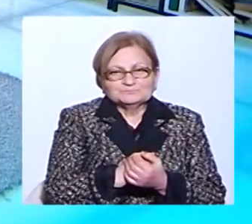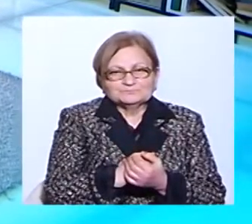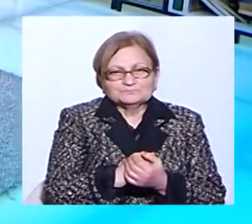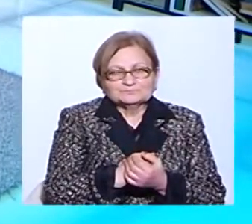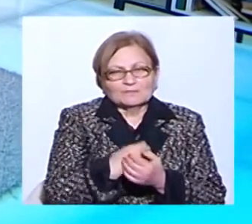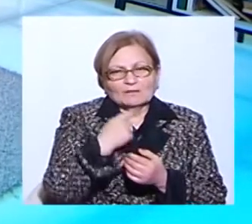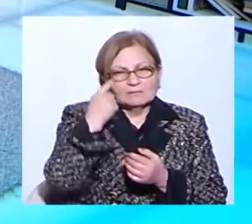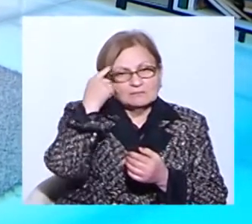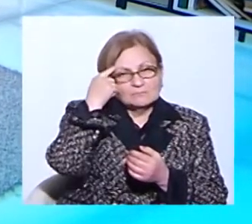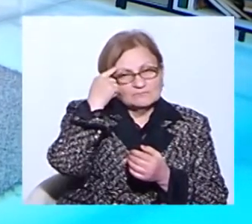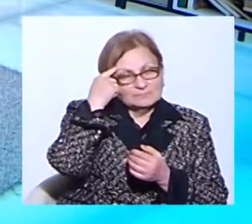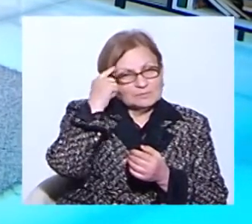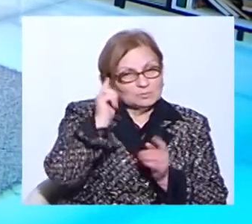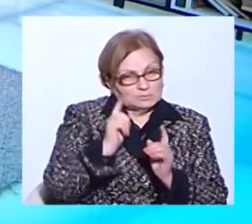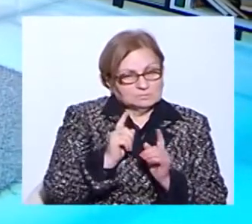Modi davpikrdet.